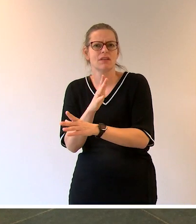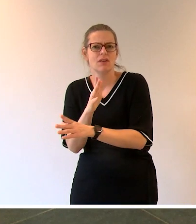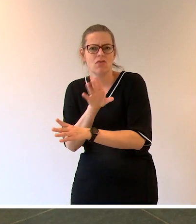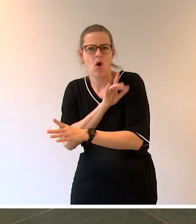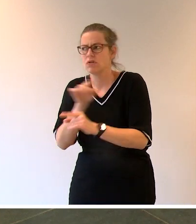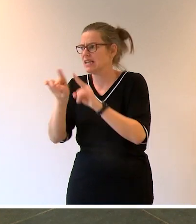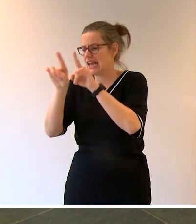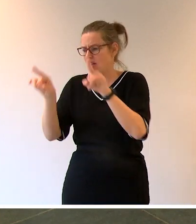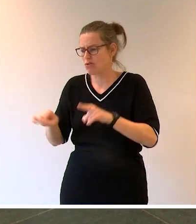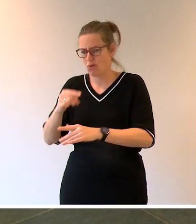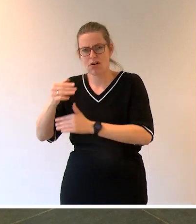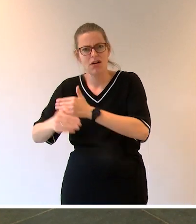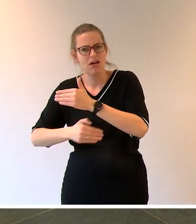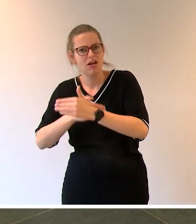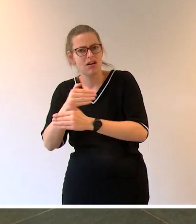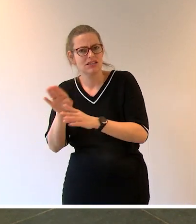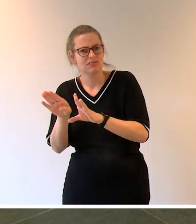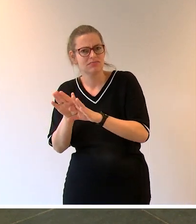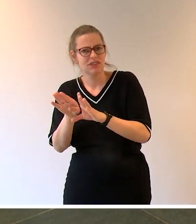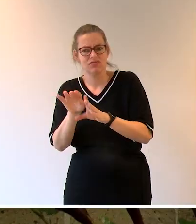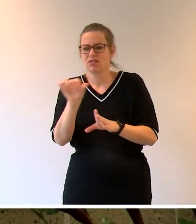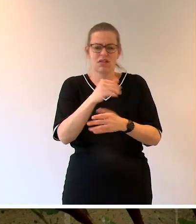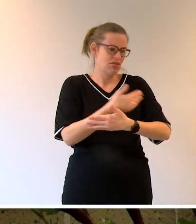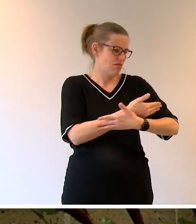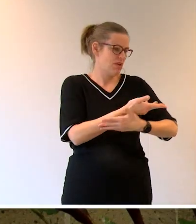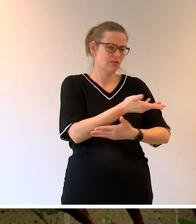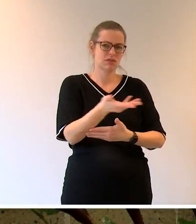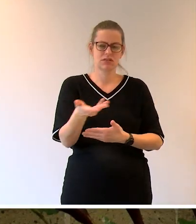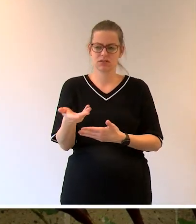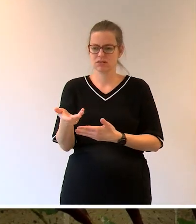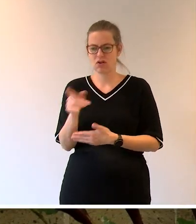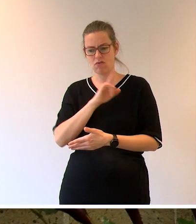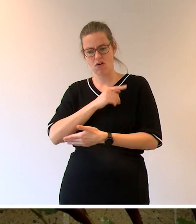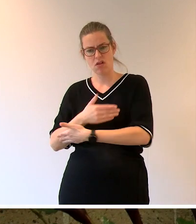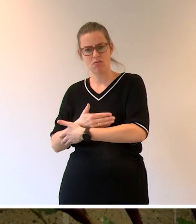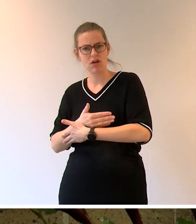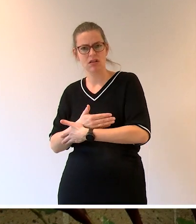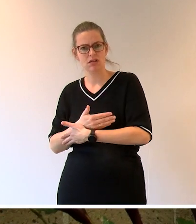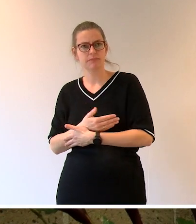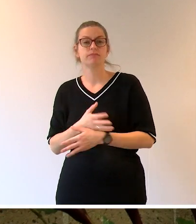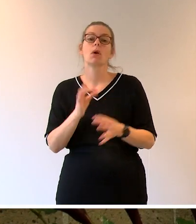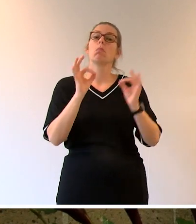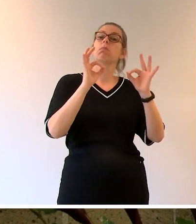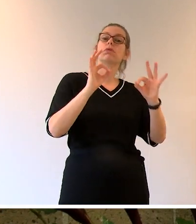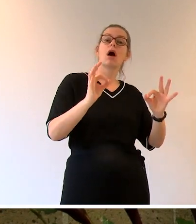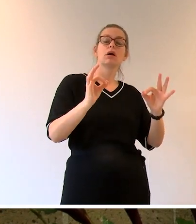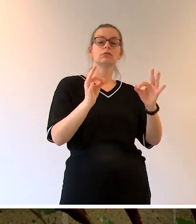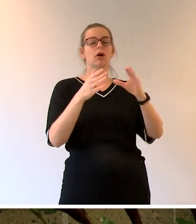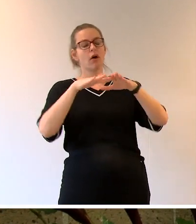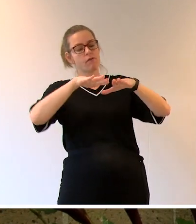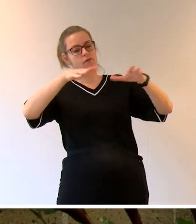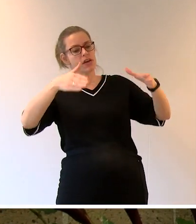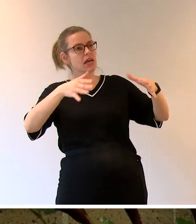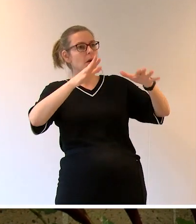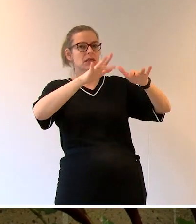in een doek gewikkeld is. Net als alle andere baby's. Maar die ligt niet in een prachtige wieg met